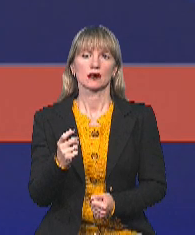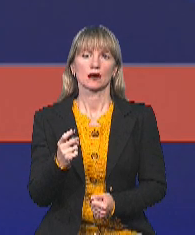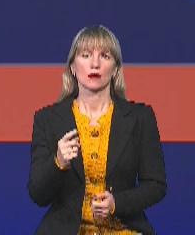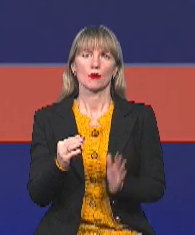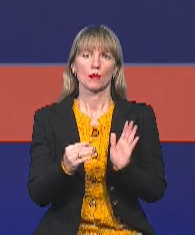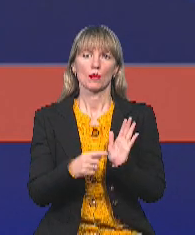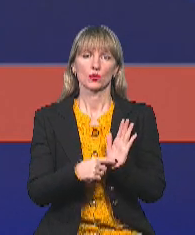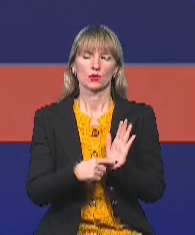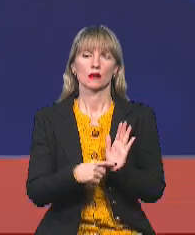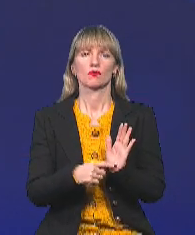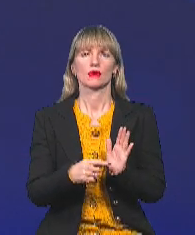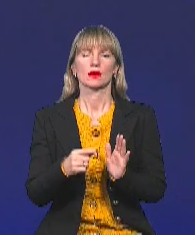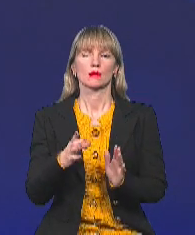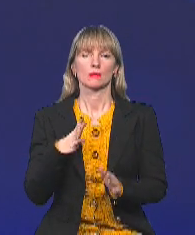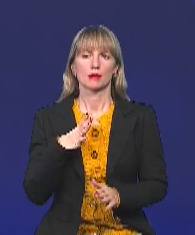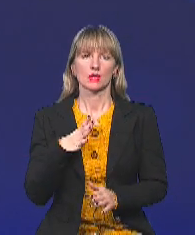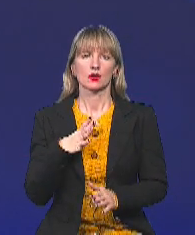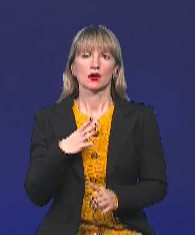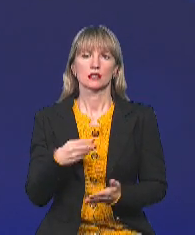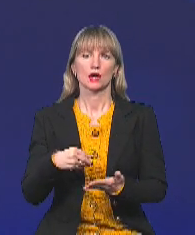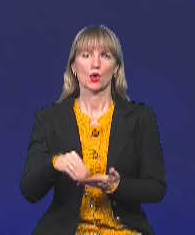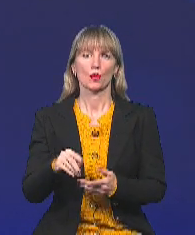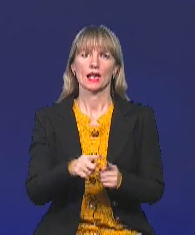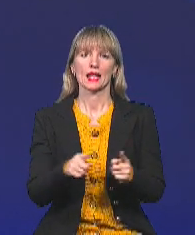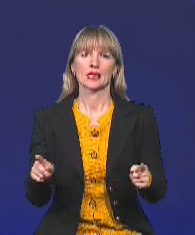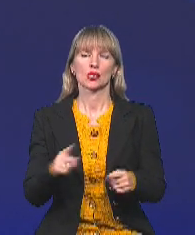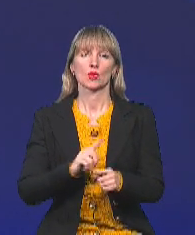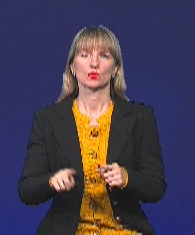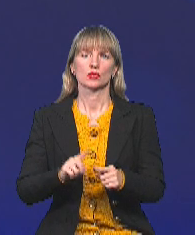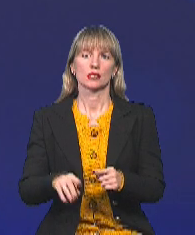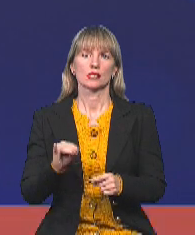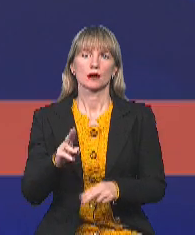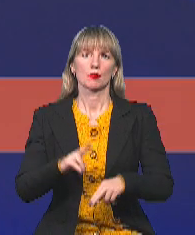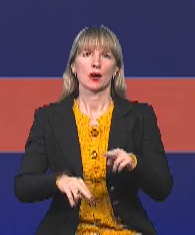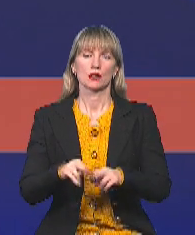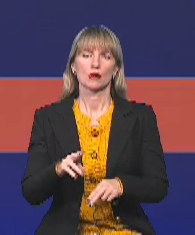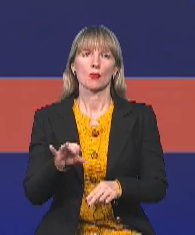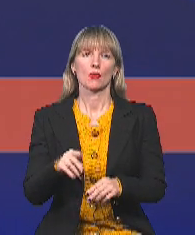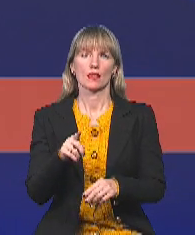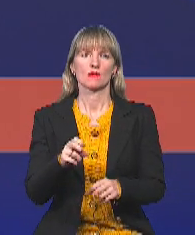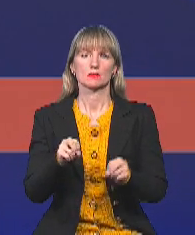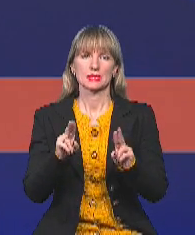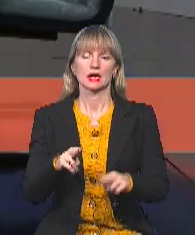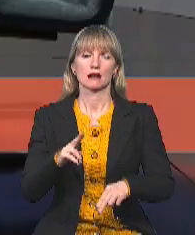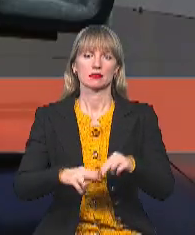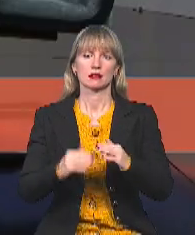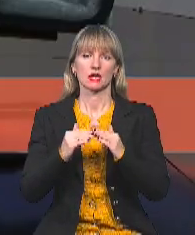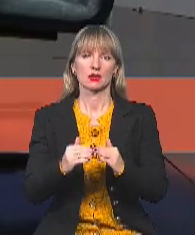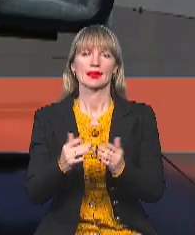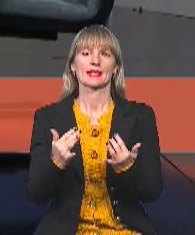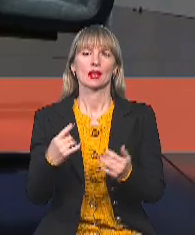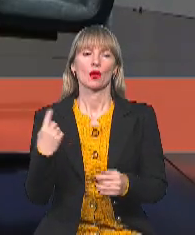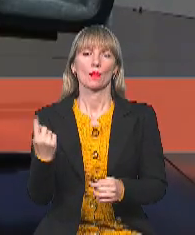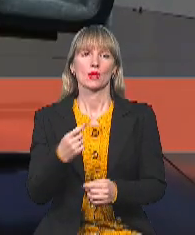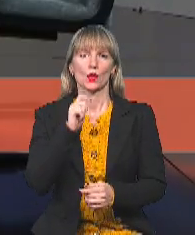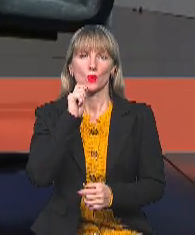одним из пунктов звучала закупка лінійного ускорителя і постройка під нього здання. Тому що в деяких